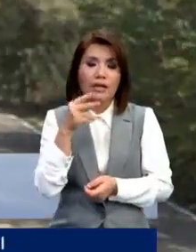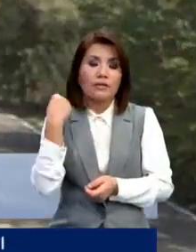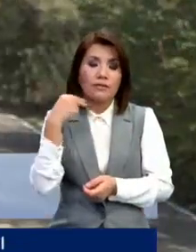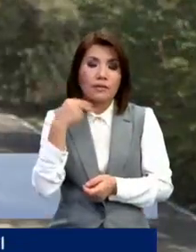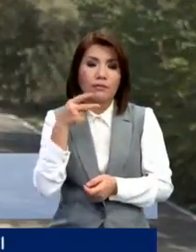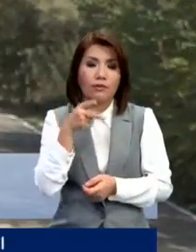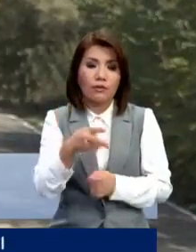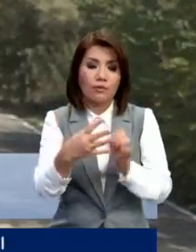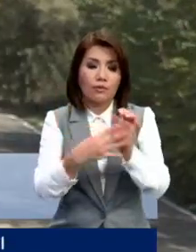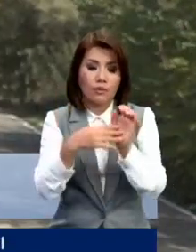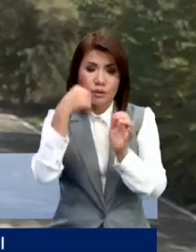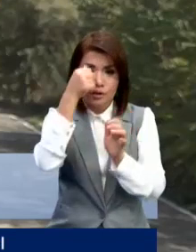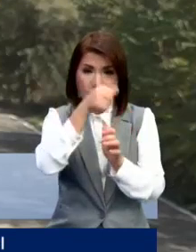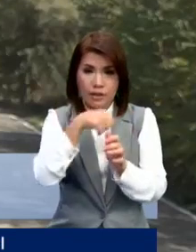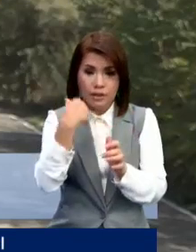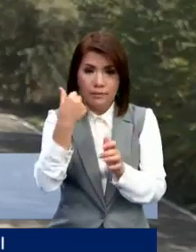жылы